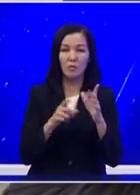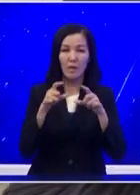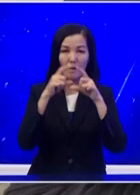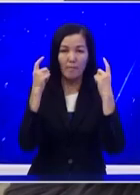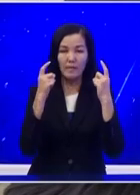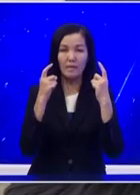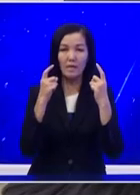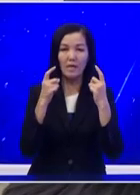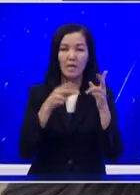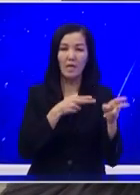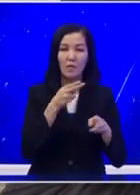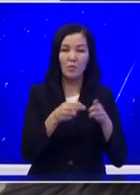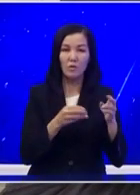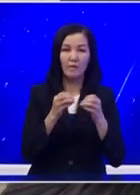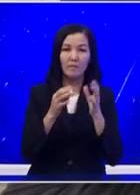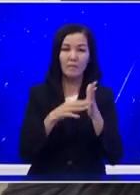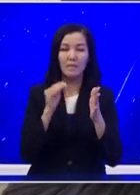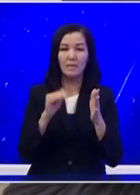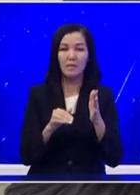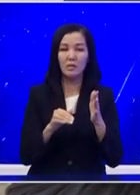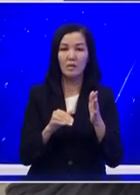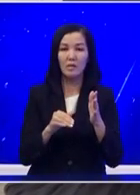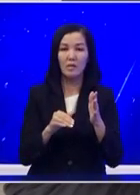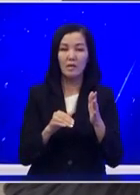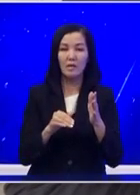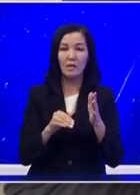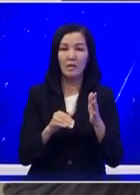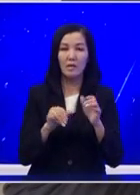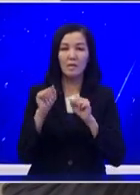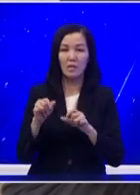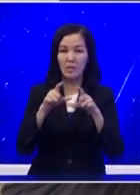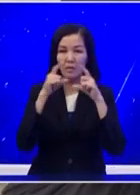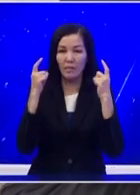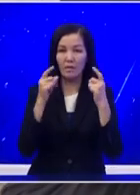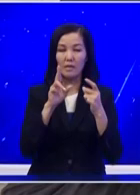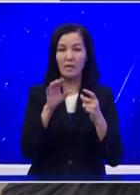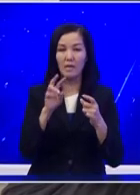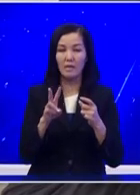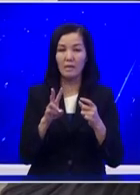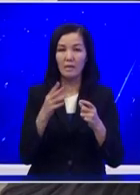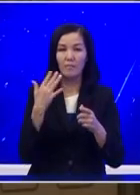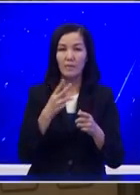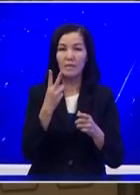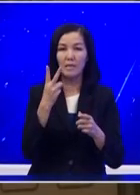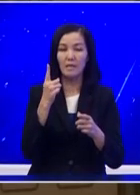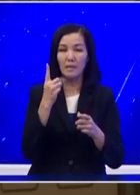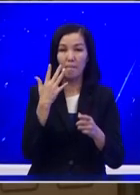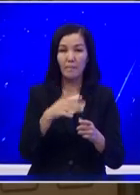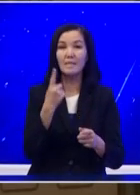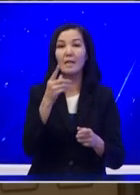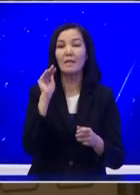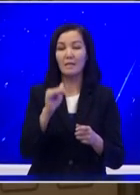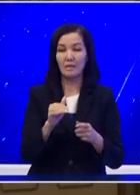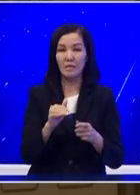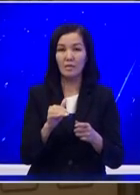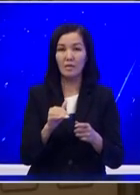медицинские, хирургические 18 тысяч и респираторные маски маркой КН-95 51 тысяча. Это у нас они поступили